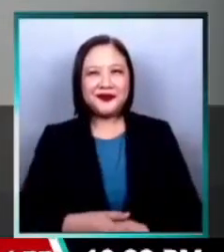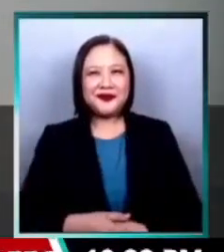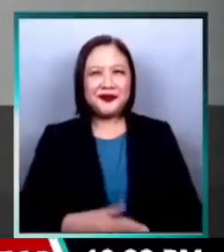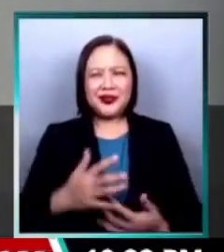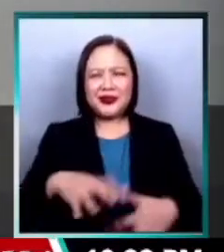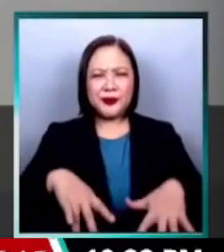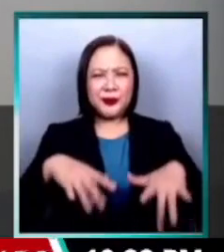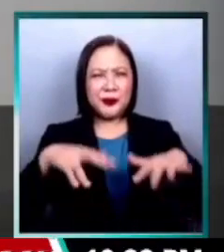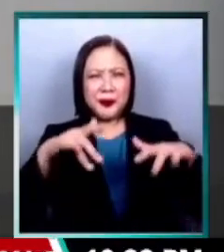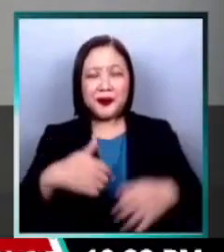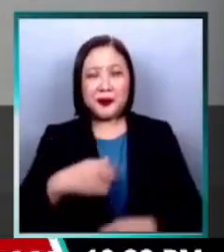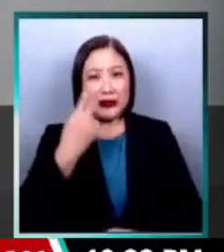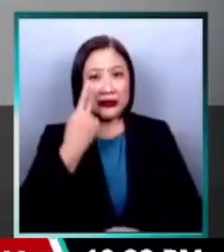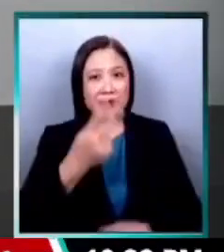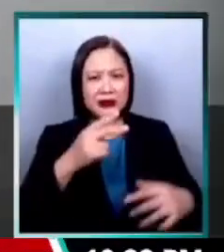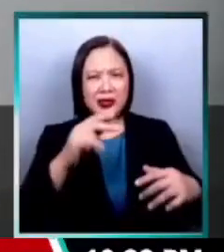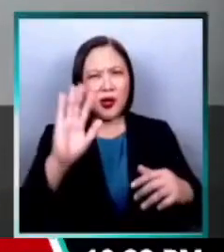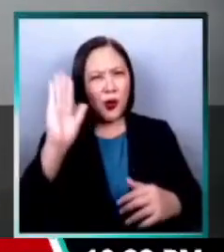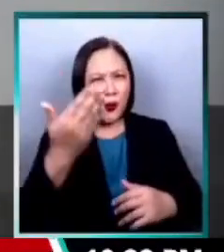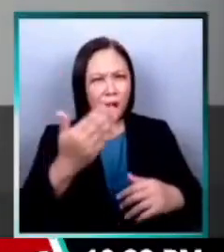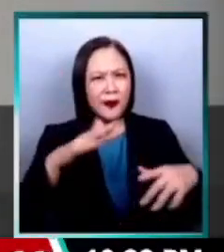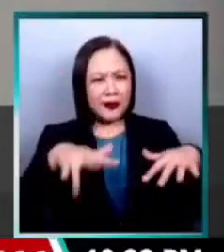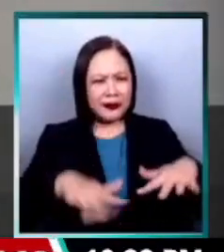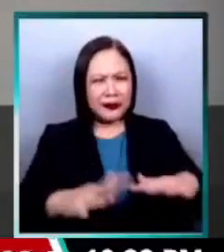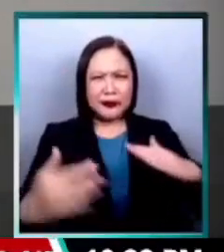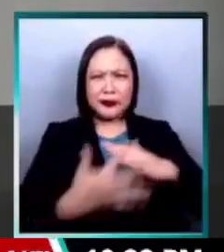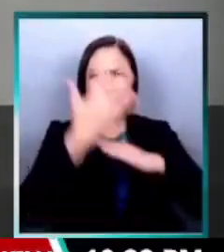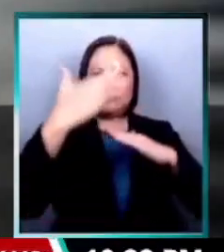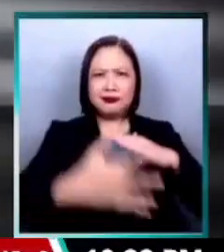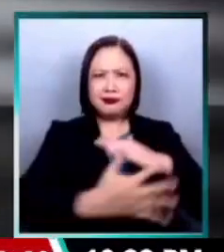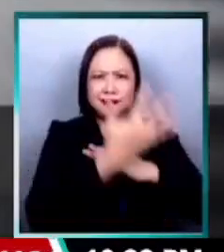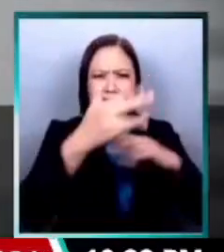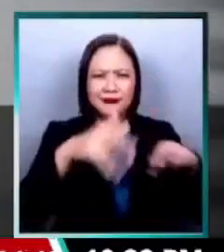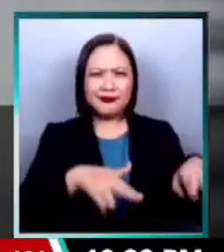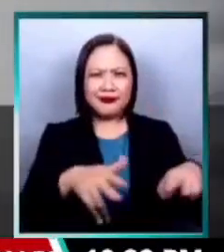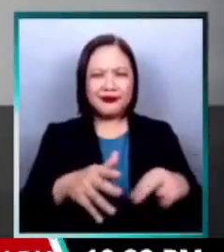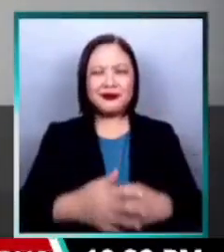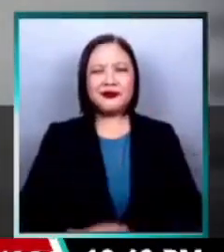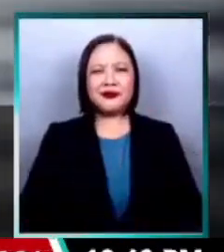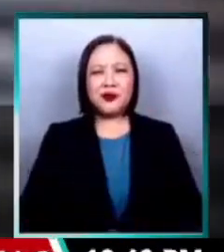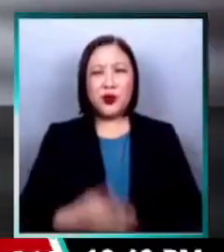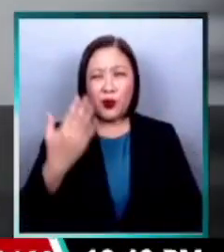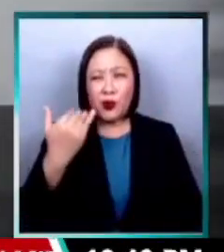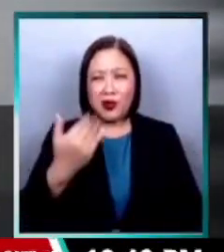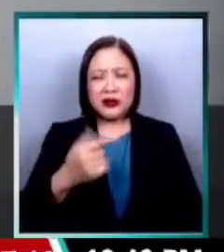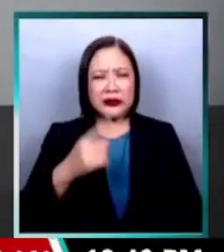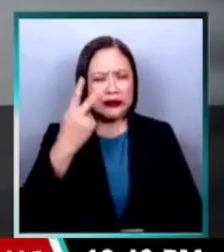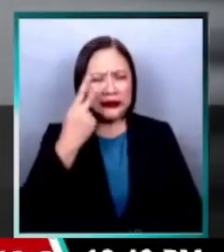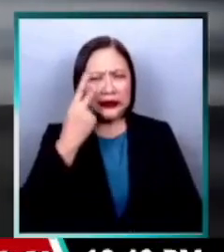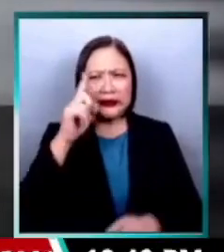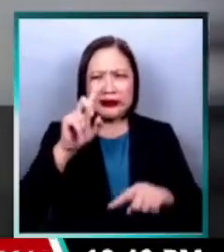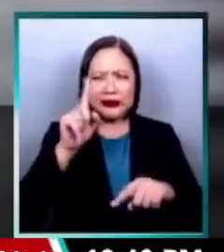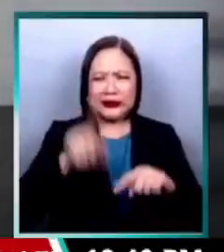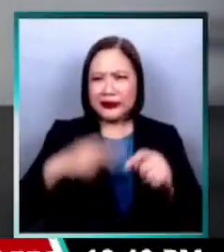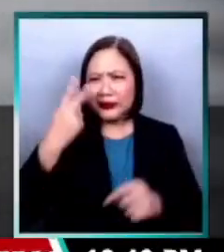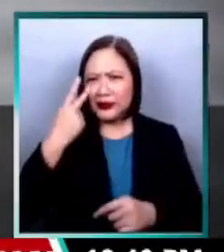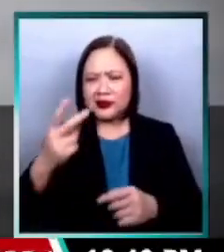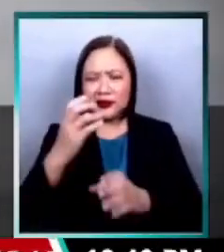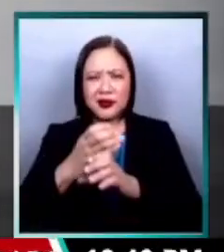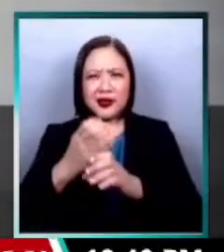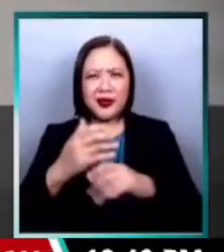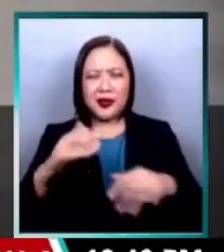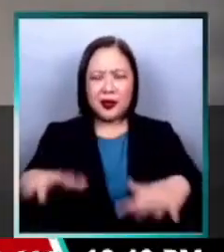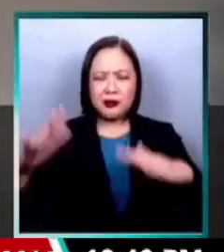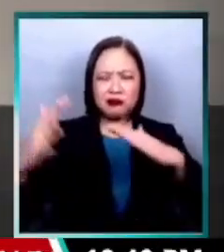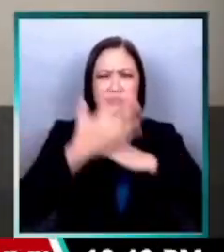Animoy alon sa dagat ang rumaragasang baha sa Cebu City. Halos hindi na makita ang ilang sasakyan tuwing humahampas ang